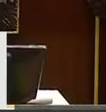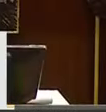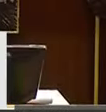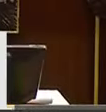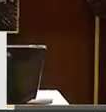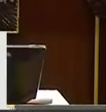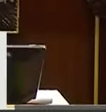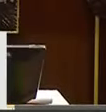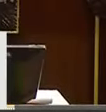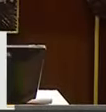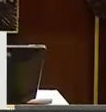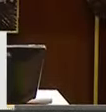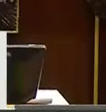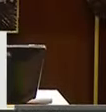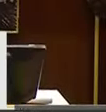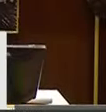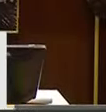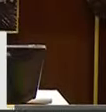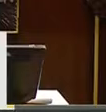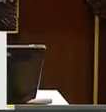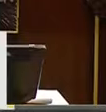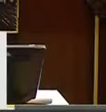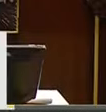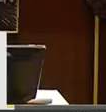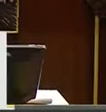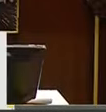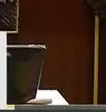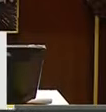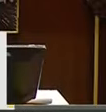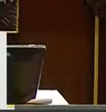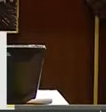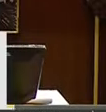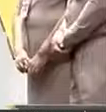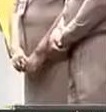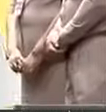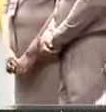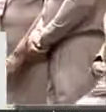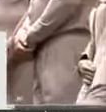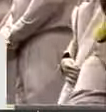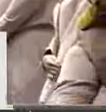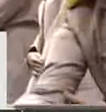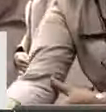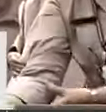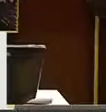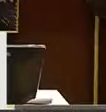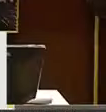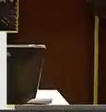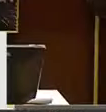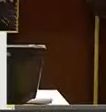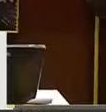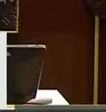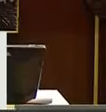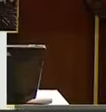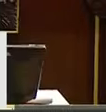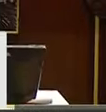125พลตำรวจเอกชัชวาลสุขสมจิต พลเอกประยุทธ์จันทร์โอชาครับ 126น